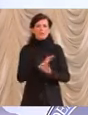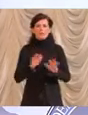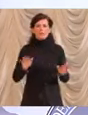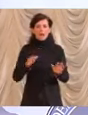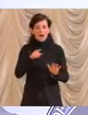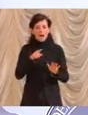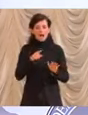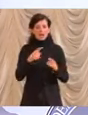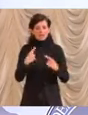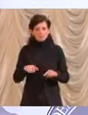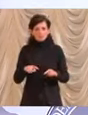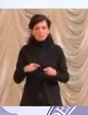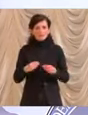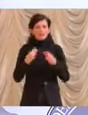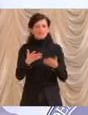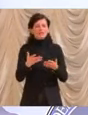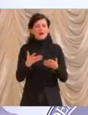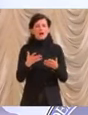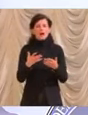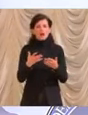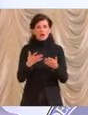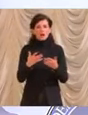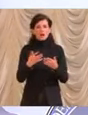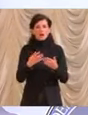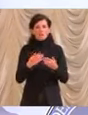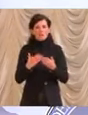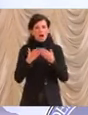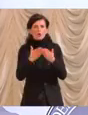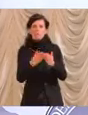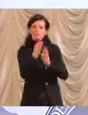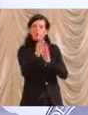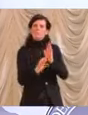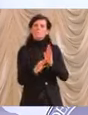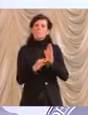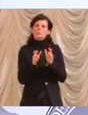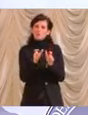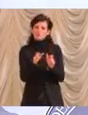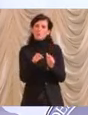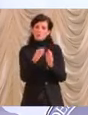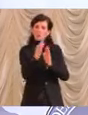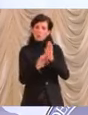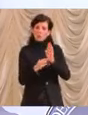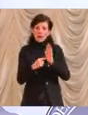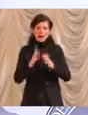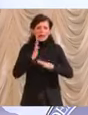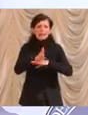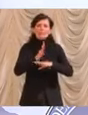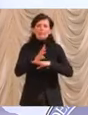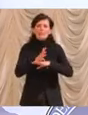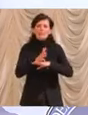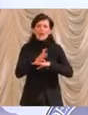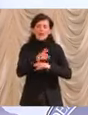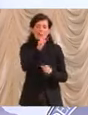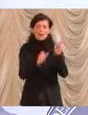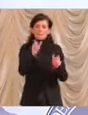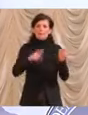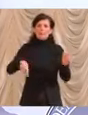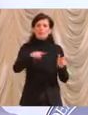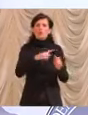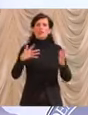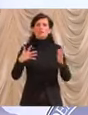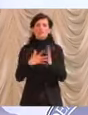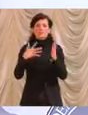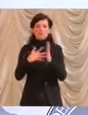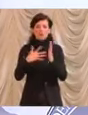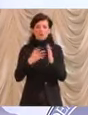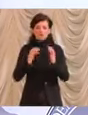misura di pronto intervento, che ci dovrà servire per intervenire a favore delle persone che sono più in difficoltà nei